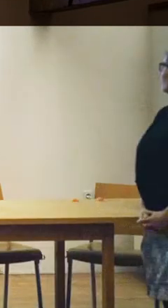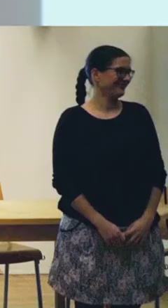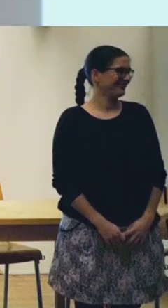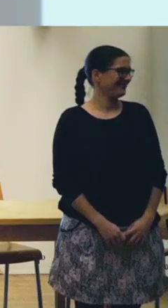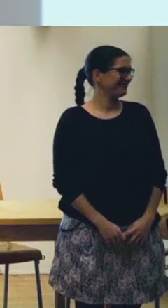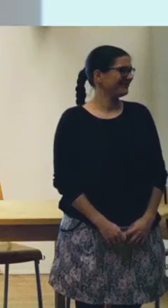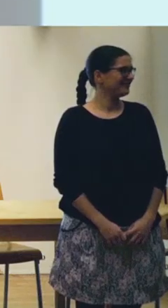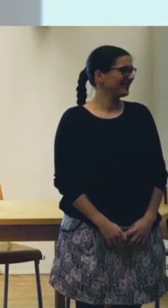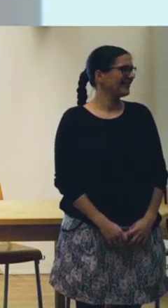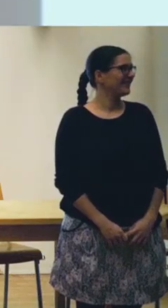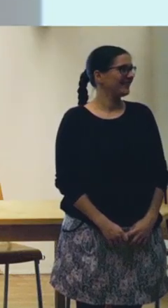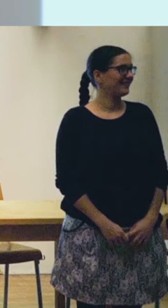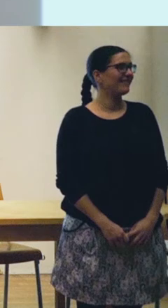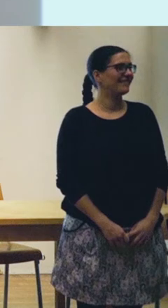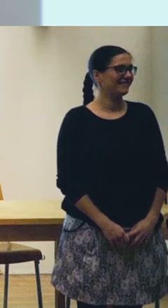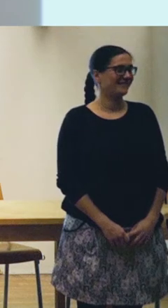Jo, tak